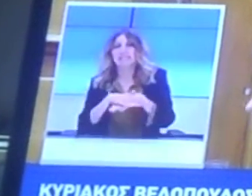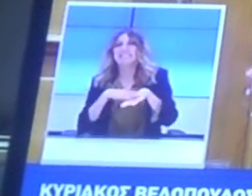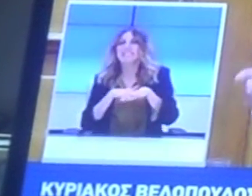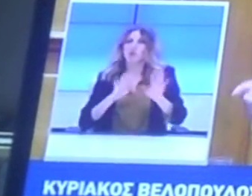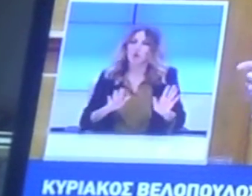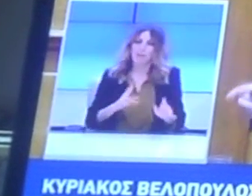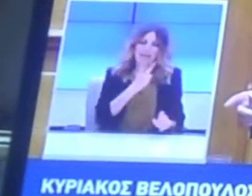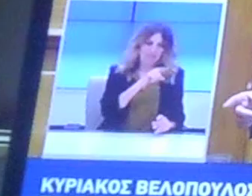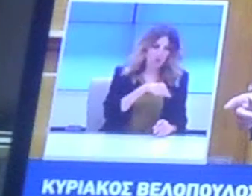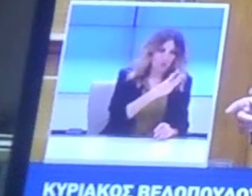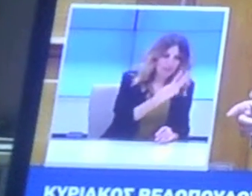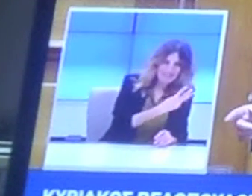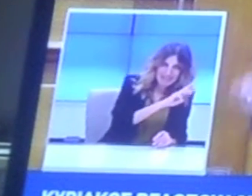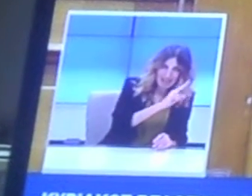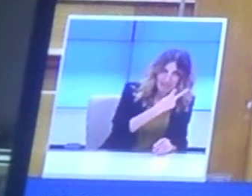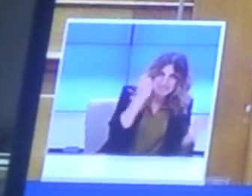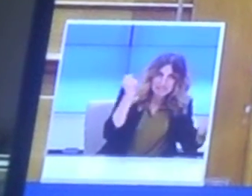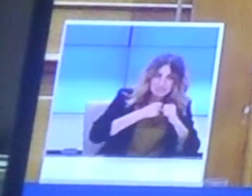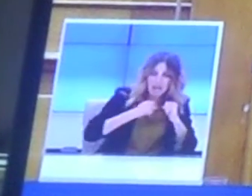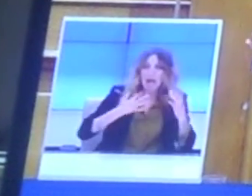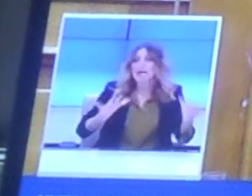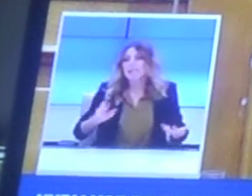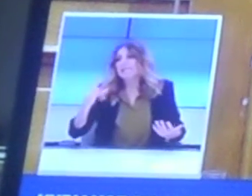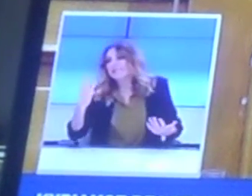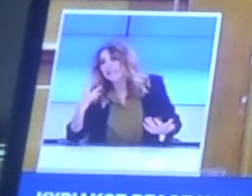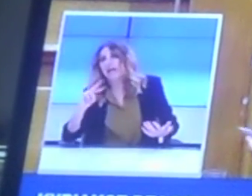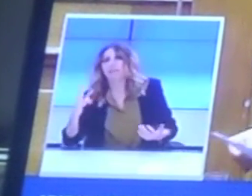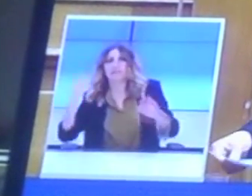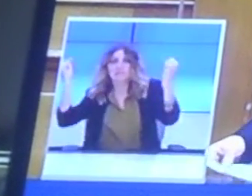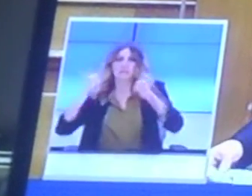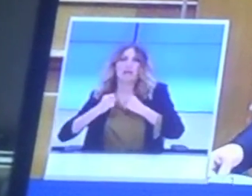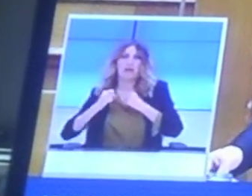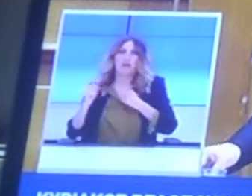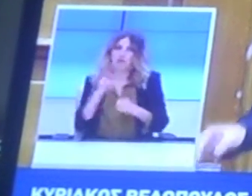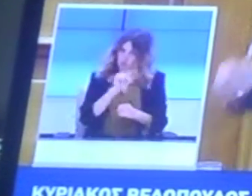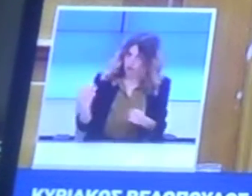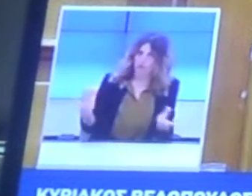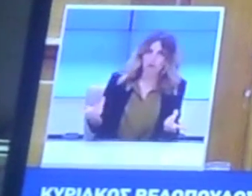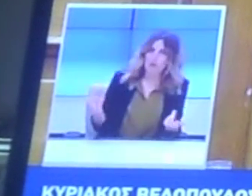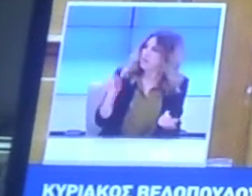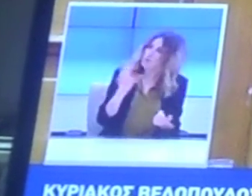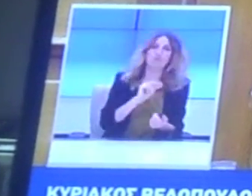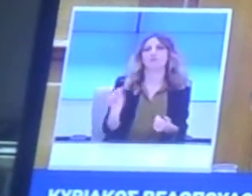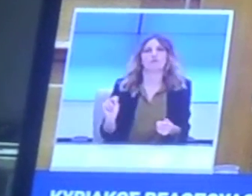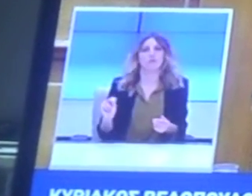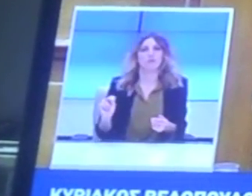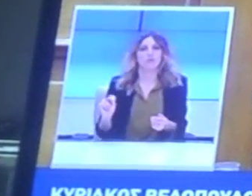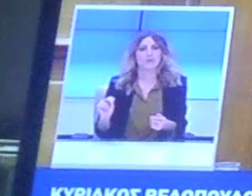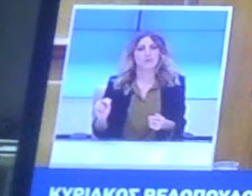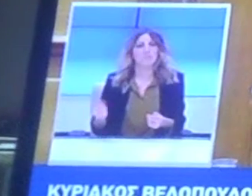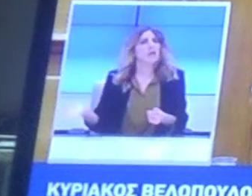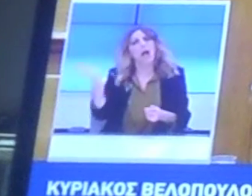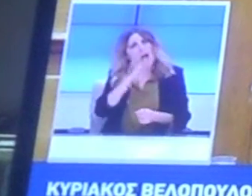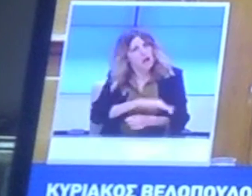3 δις είναι 700 εκατομμύρια διαφορά. Και δεν είναι μόνο αυτό, μισό λεπτό. Έχω παρόμοια δήλωση του κ. Σταϊκούρα, του Υπουργού